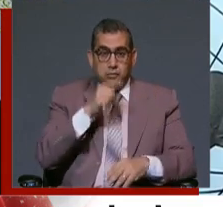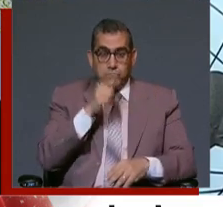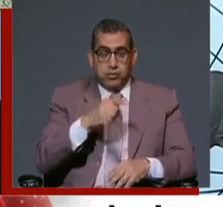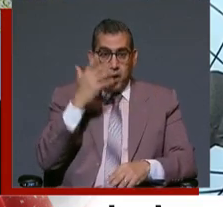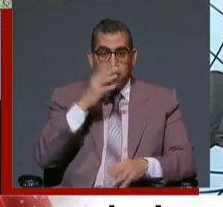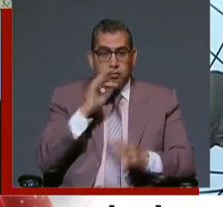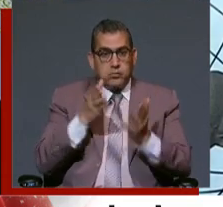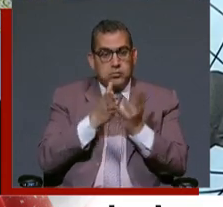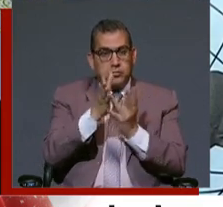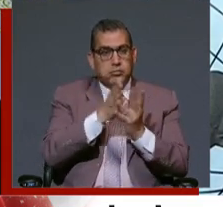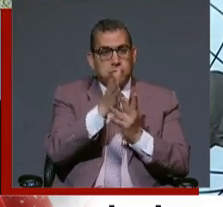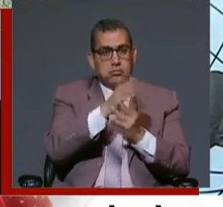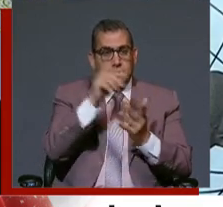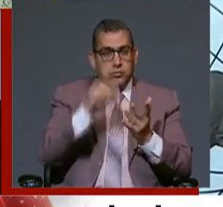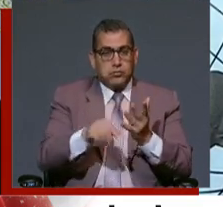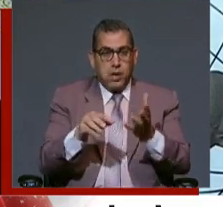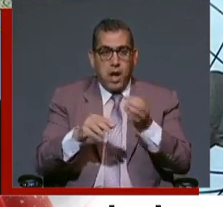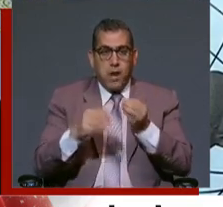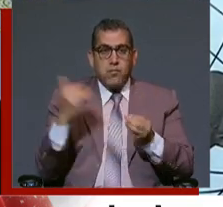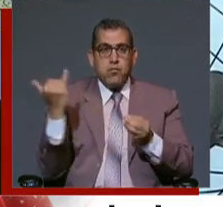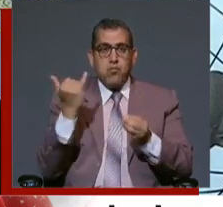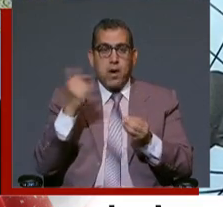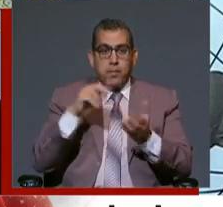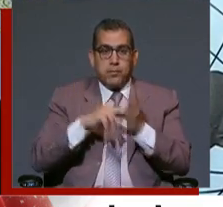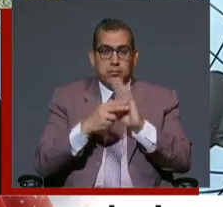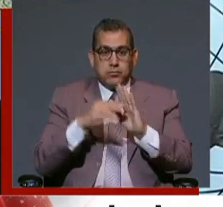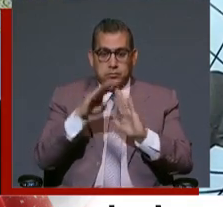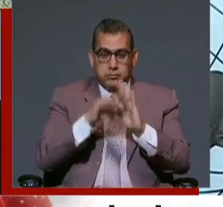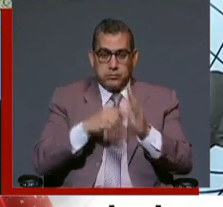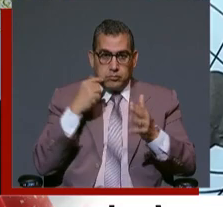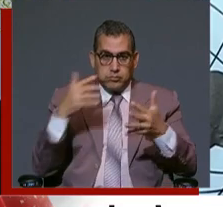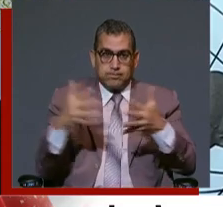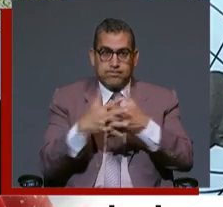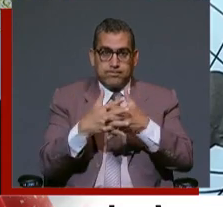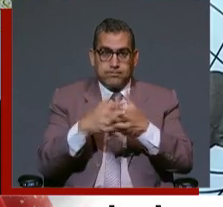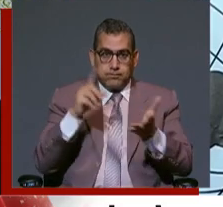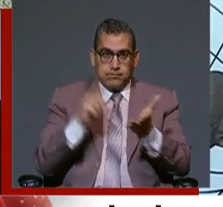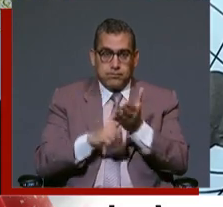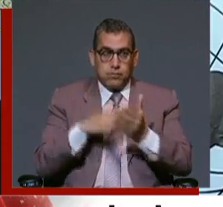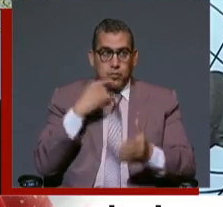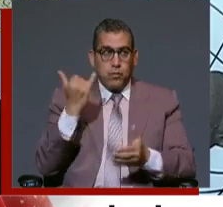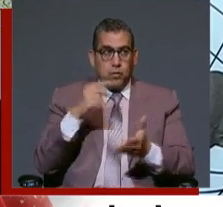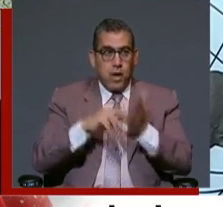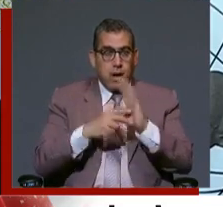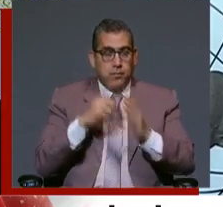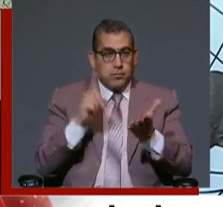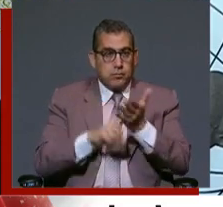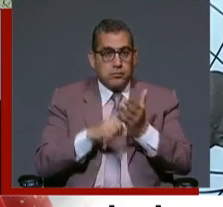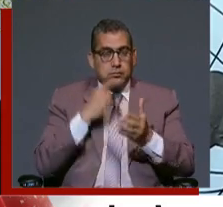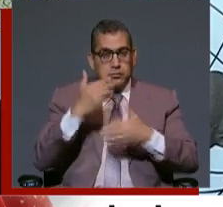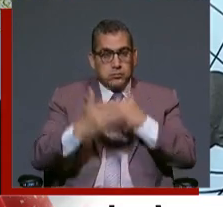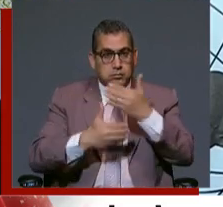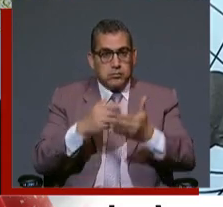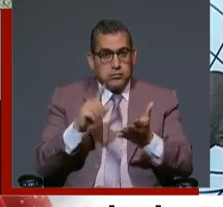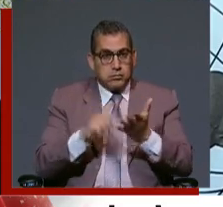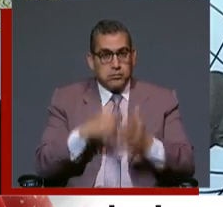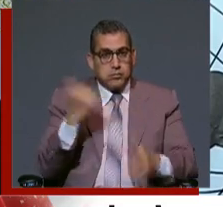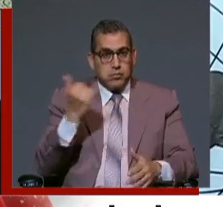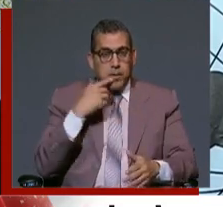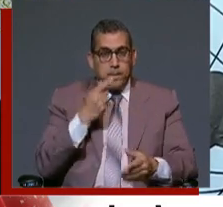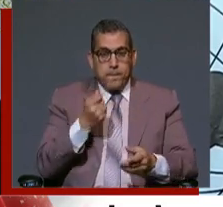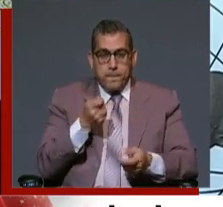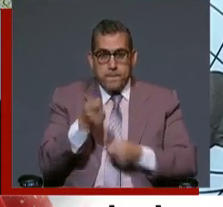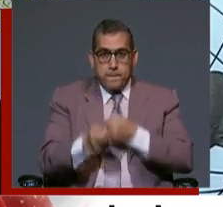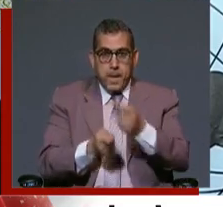محاور تحظى باهتمام إقليمي وعالمي مشترك، ولعل من أبرزها ما يرتبط بإتاحة الموارد المالية